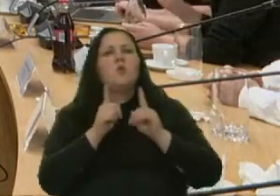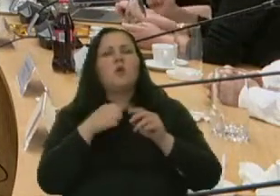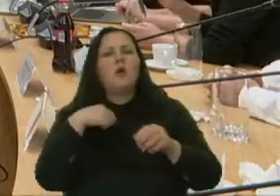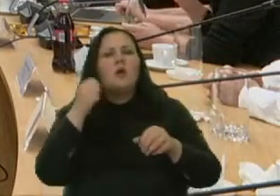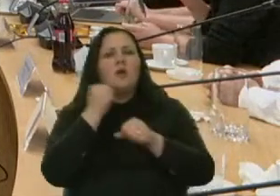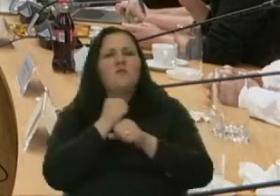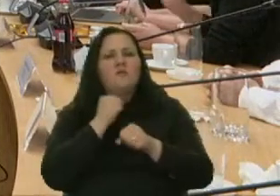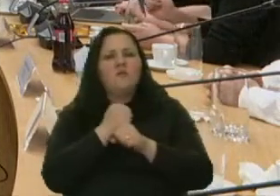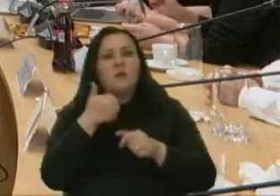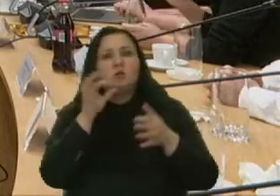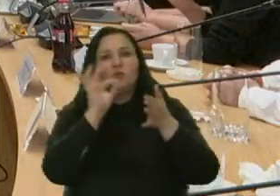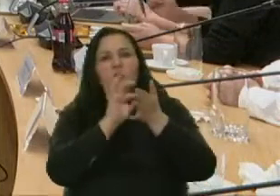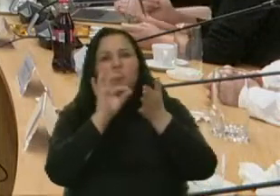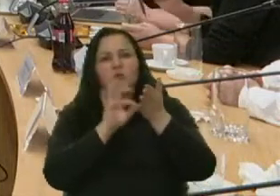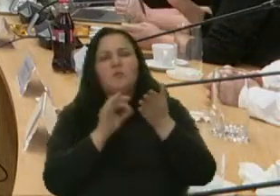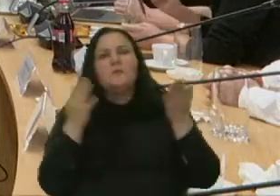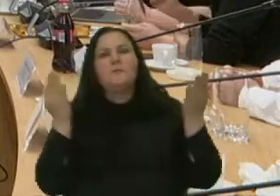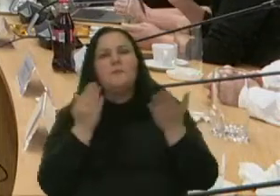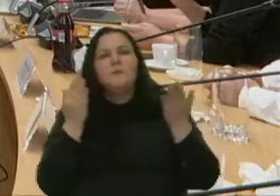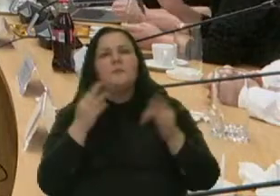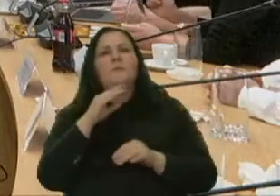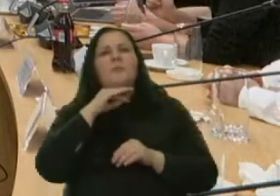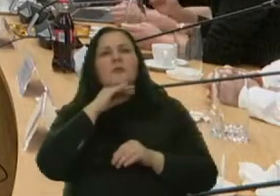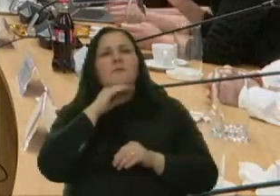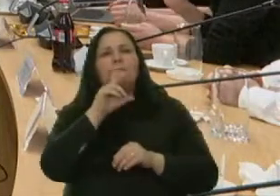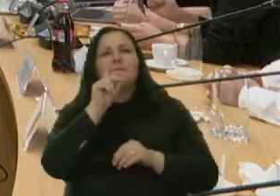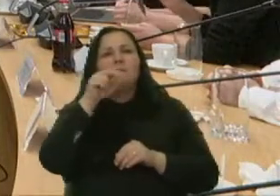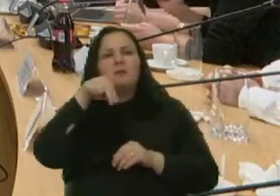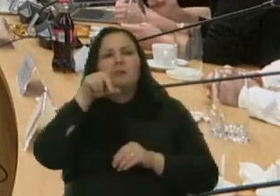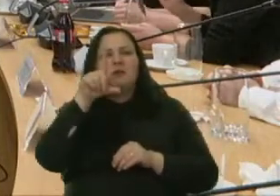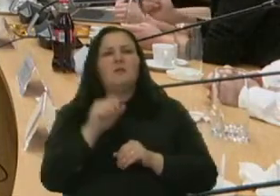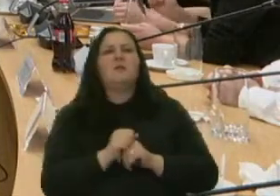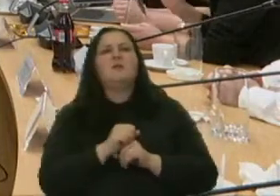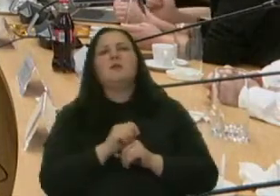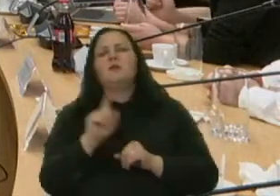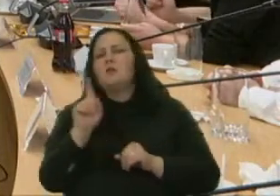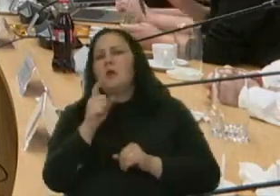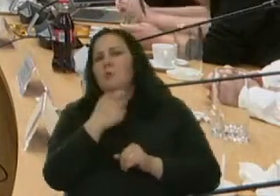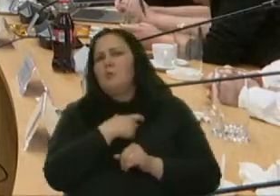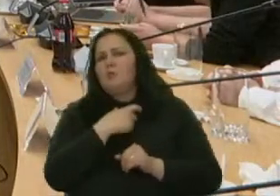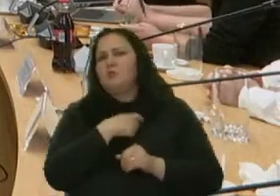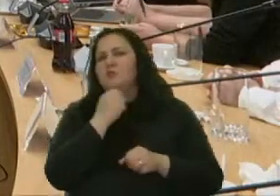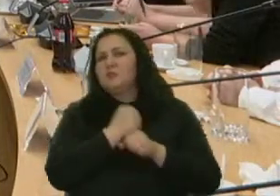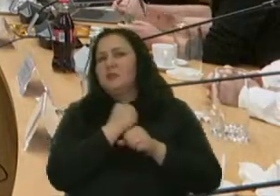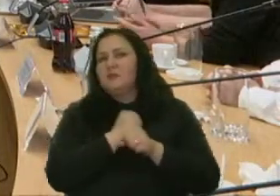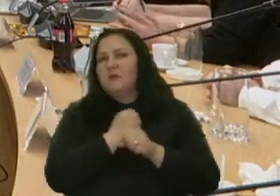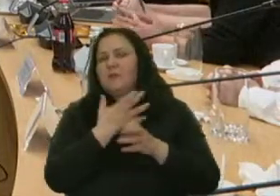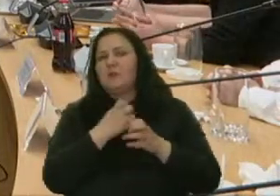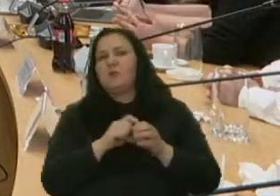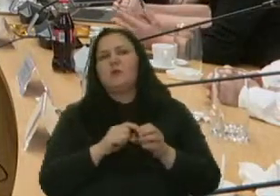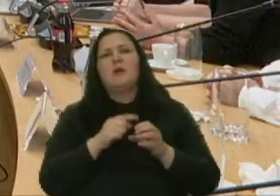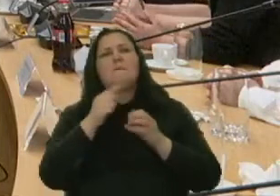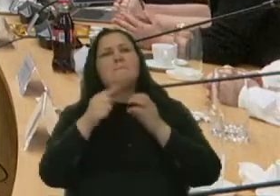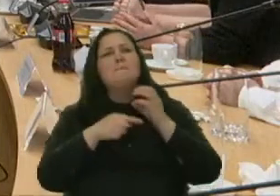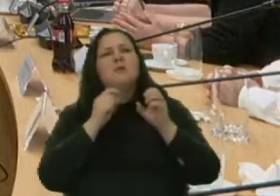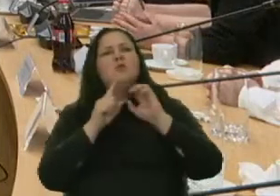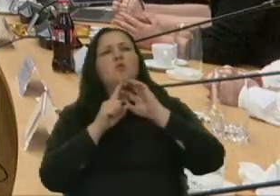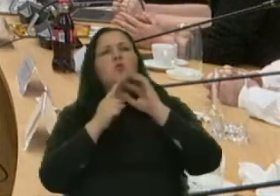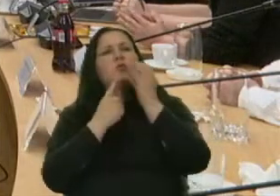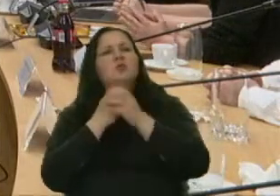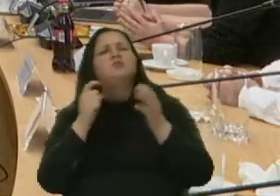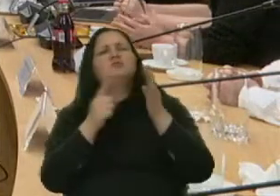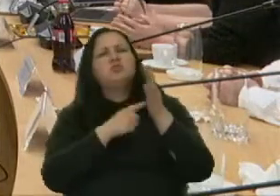făcut un regulament pe care administrația PNL nu a fost capabilă să l facă cu toate că mediul cultural îl cere de ani de